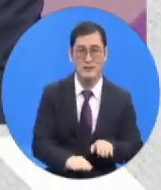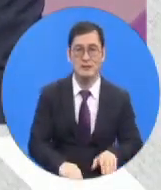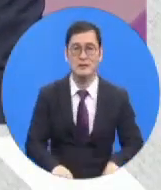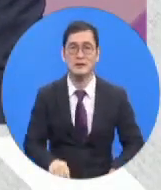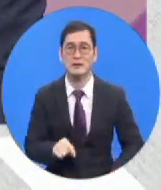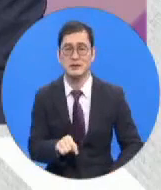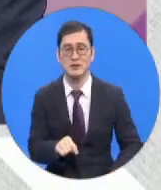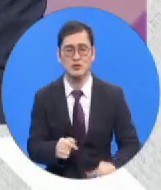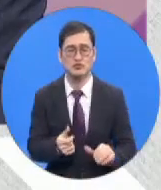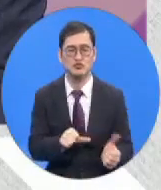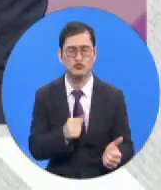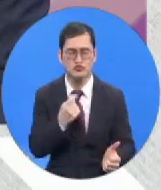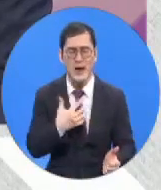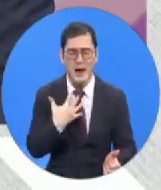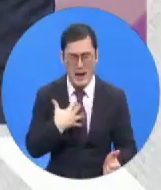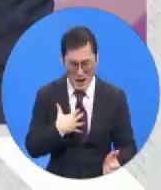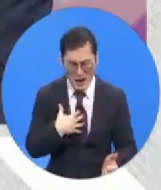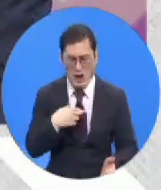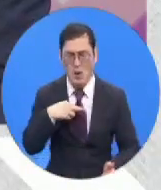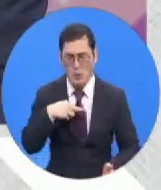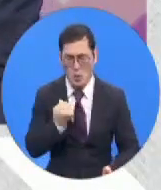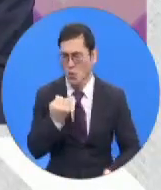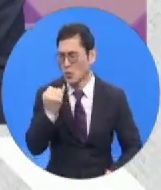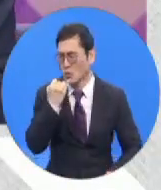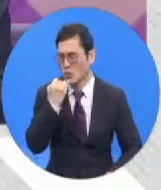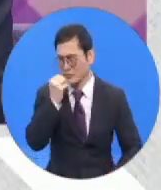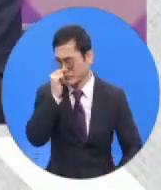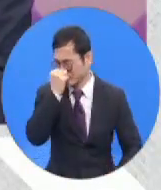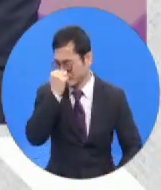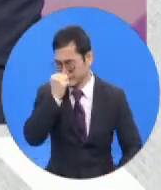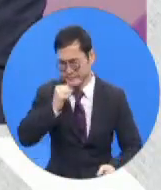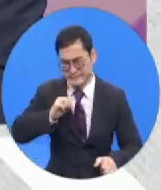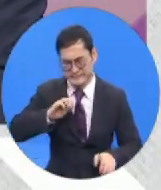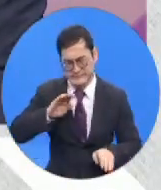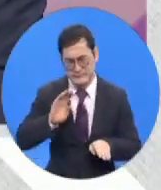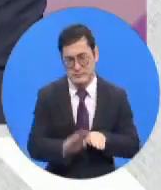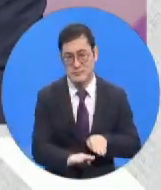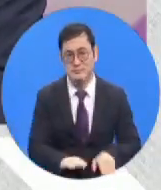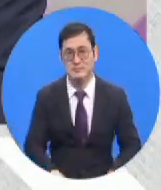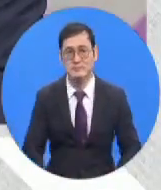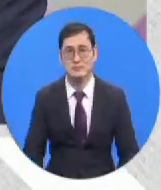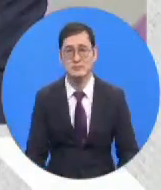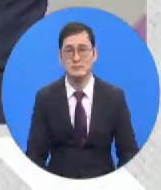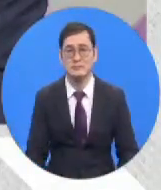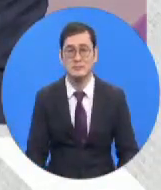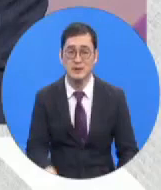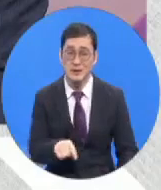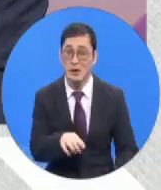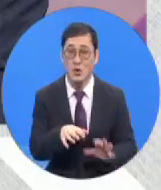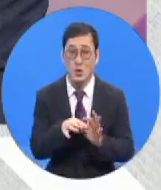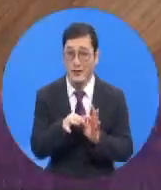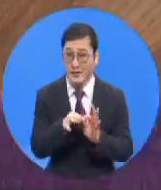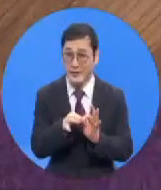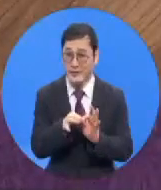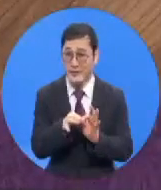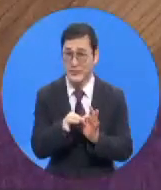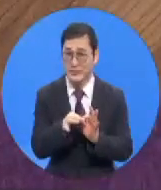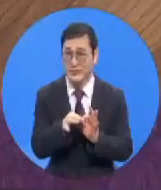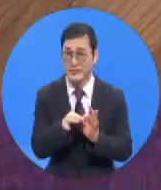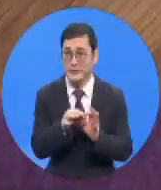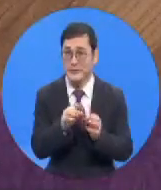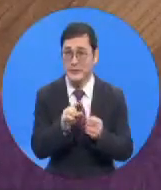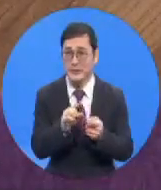알고 있었다 이렇게 판단했는데 결국 앞으로 고의성을 입증하는 게 관건일 것 같아요. 저는 검찰이 왜 처음부터 살인죄로